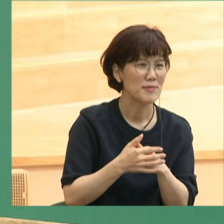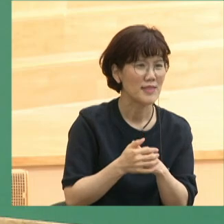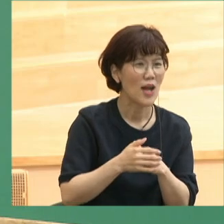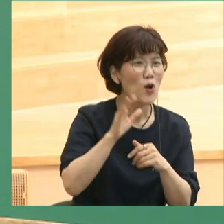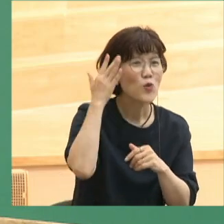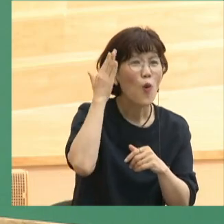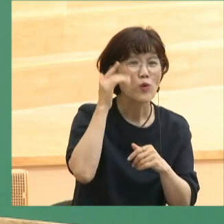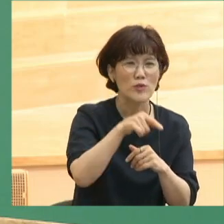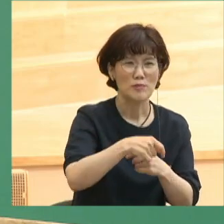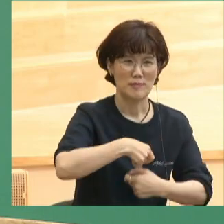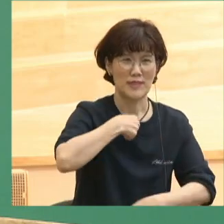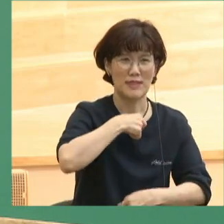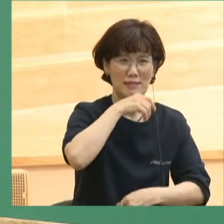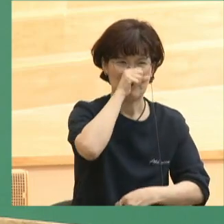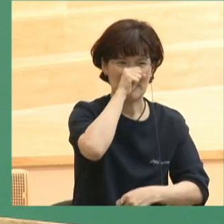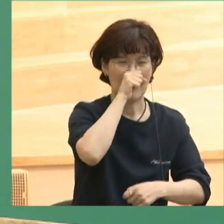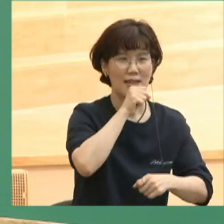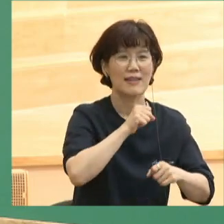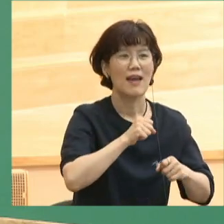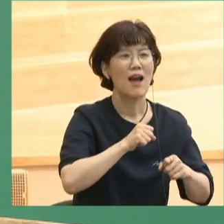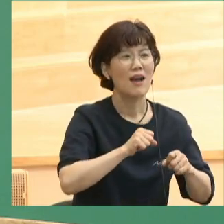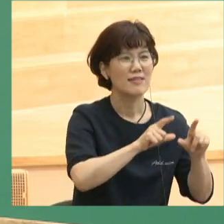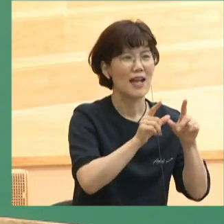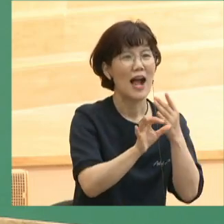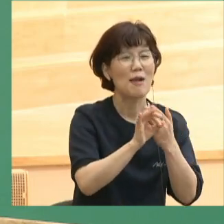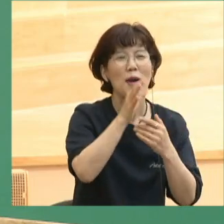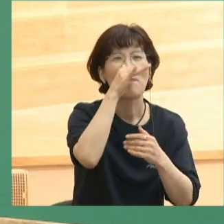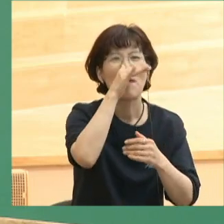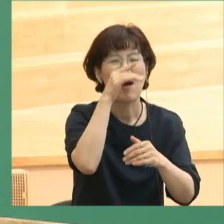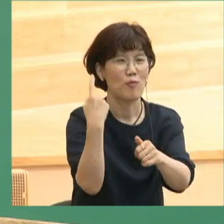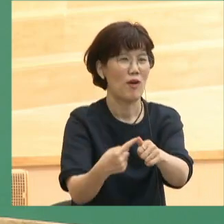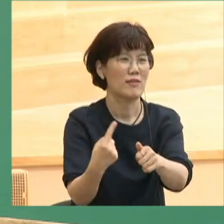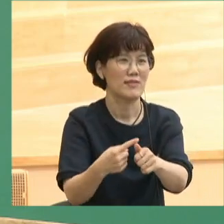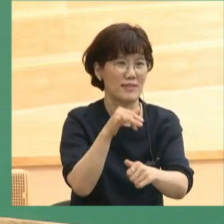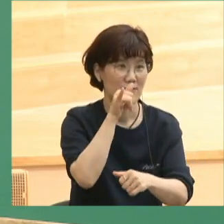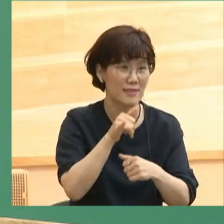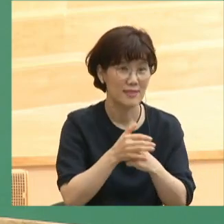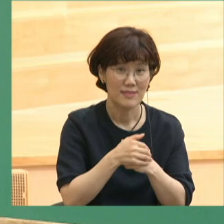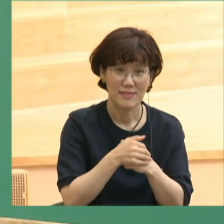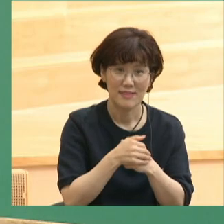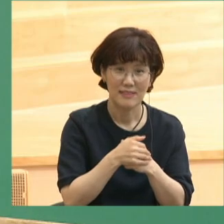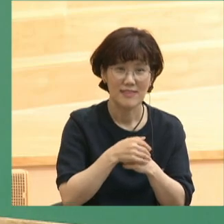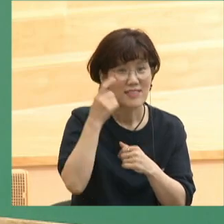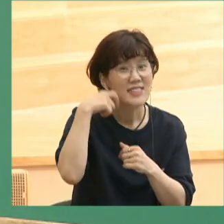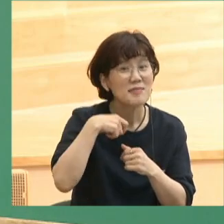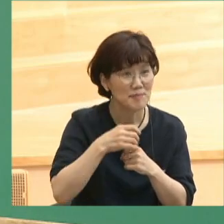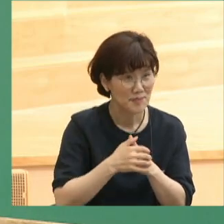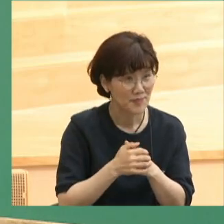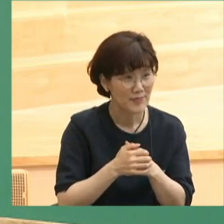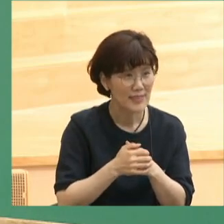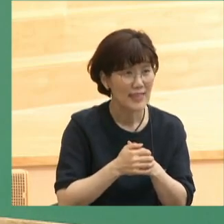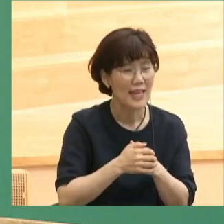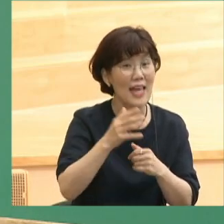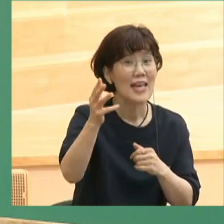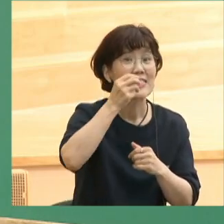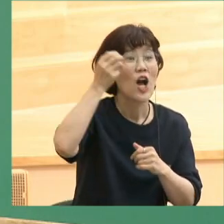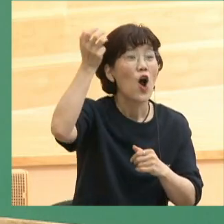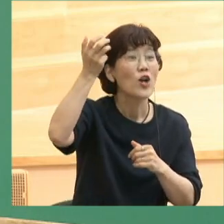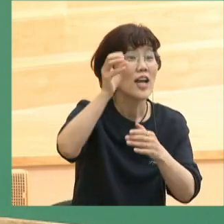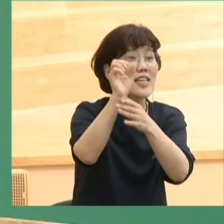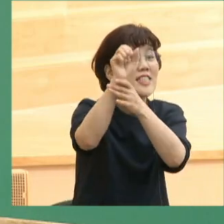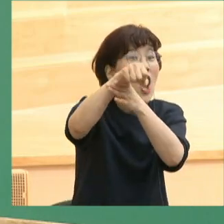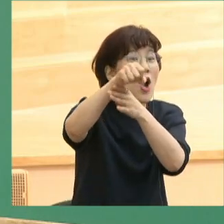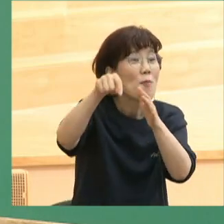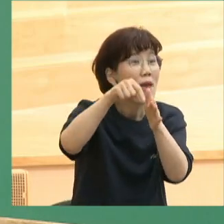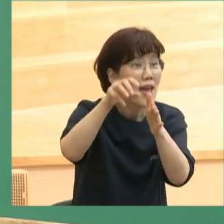시대에 그렇게 살면 완전 바보 취급당할 것 같은 그런 불안감이 있기도 합니다. 근데 여러분 잘 아셔야 될 게, 성령의 열매 가운데